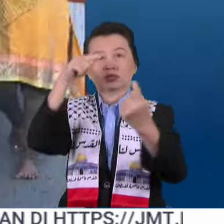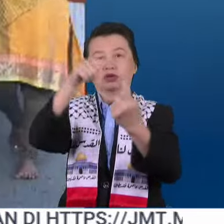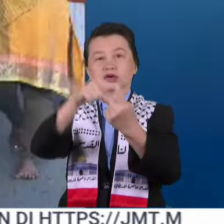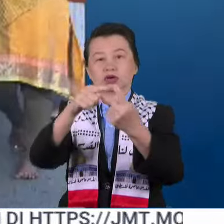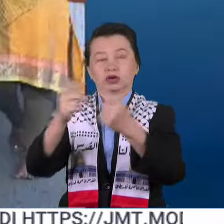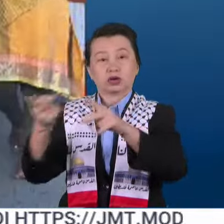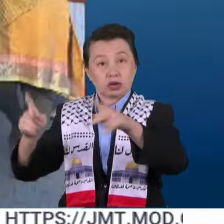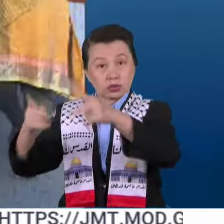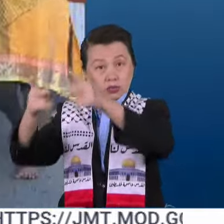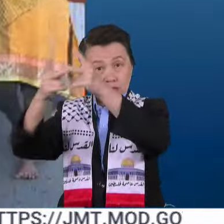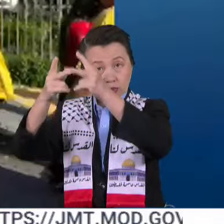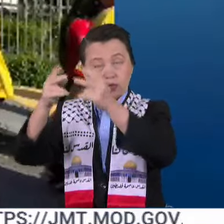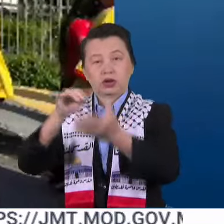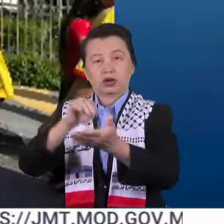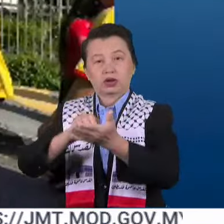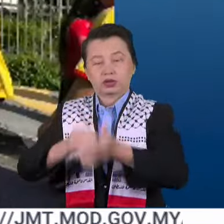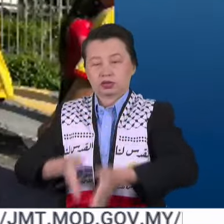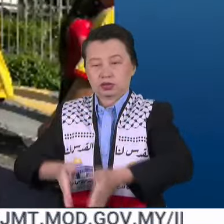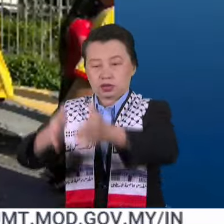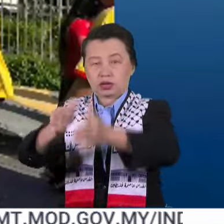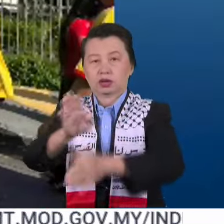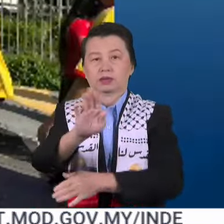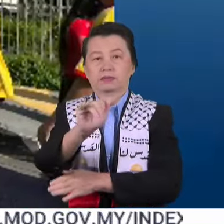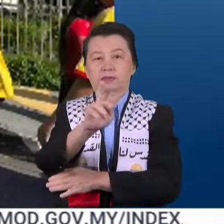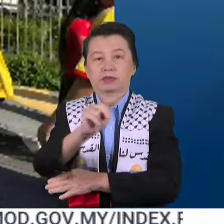Sagar, Kaliaman di Jalan Banhok.